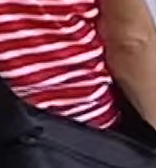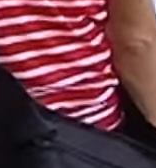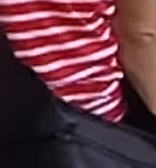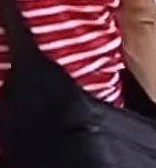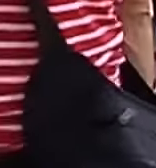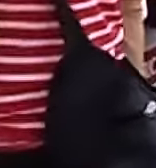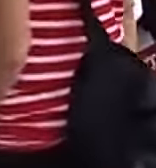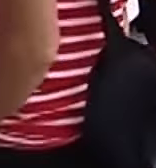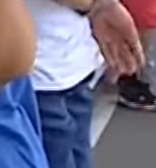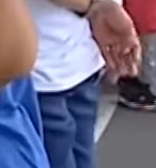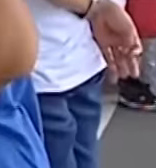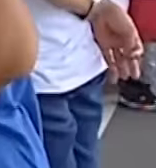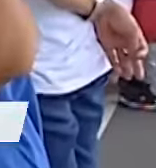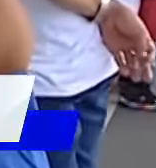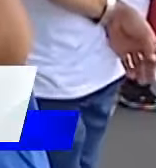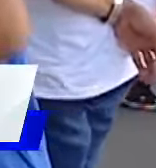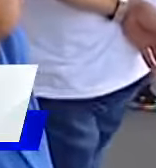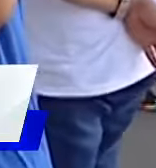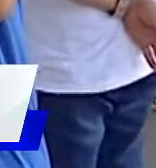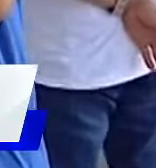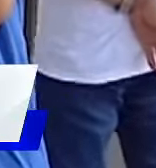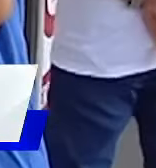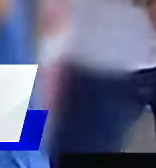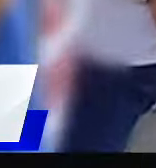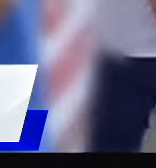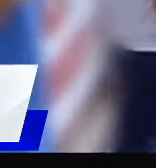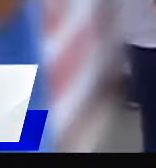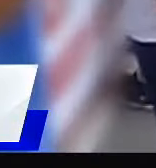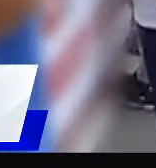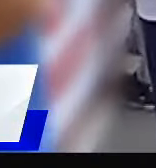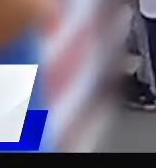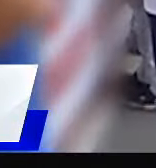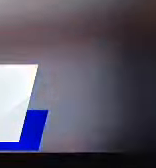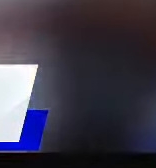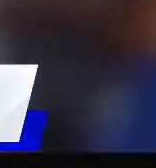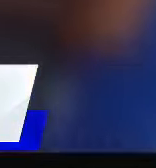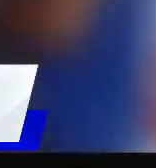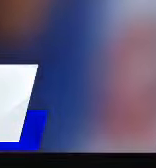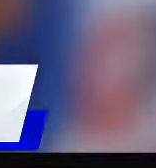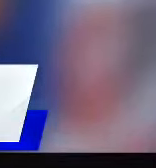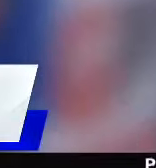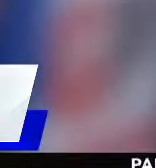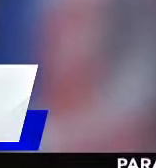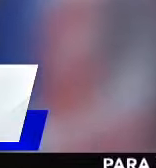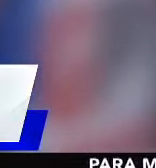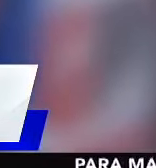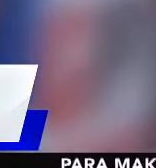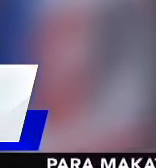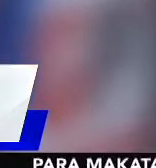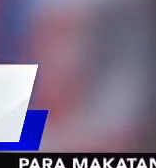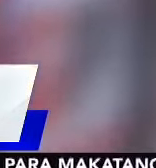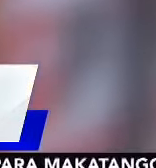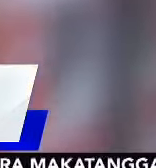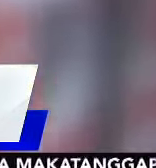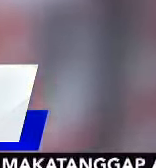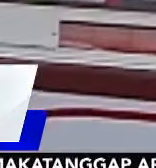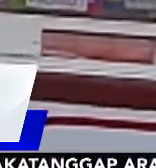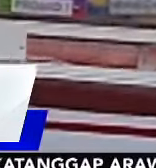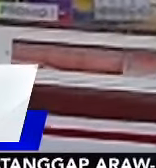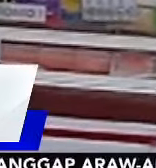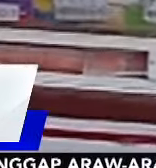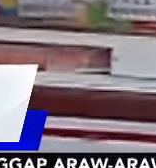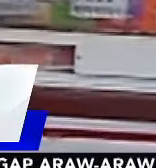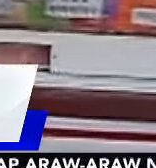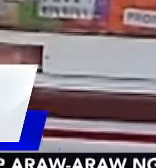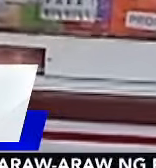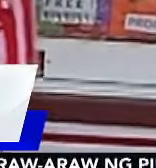Maagang naghanap ng butika ang mag-asawang ito mula sa barangay Mangin, Dagupan City para bumili ng gamot at bitamina. Mainam daw na mag-stock ng